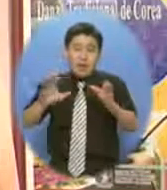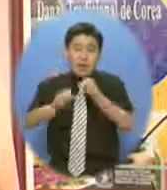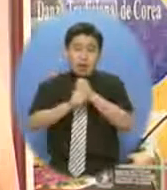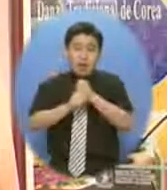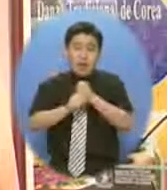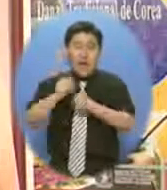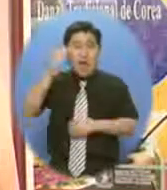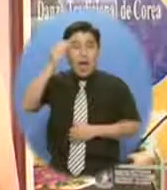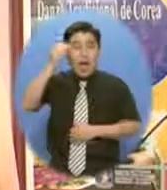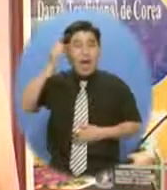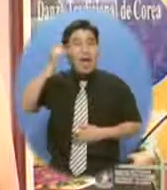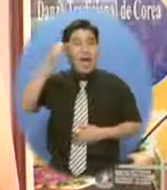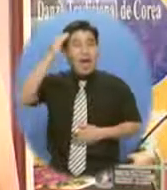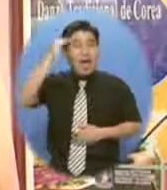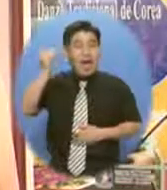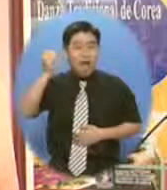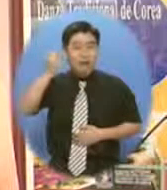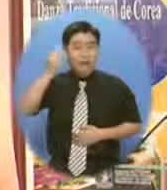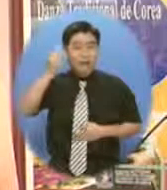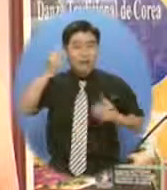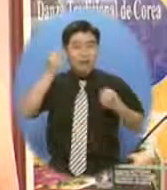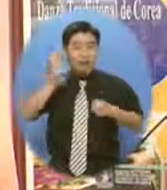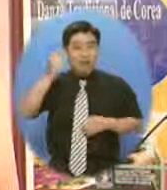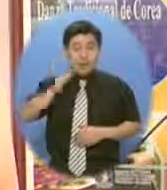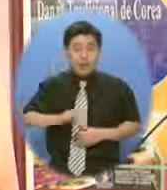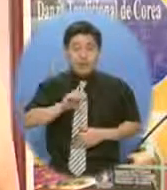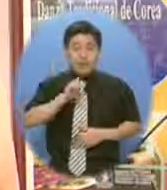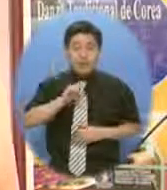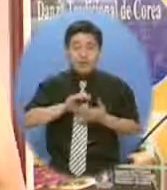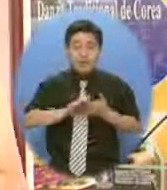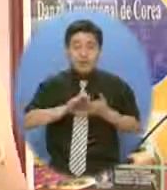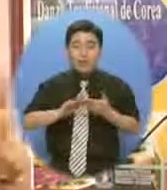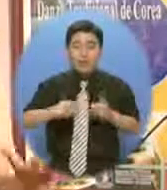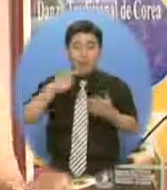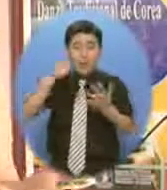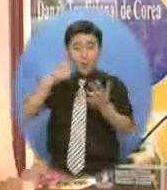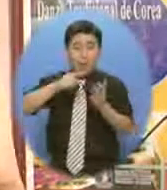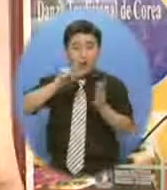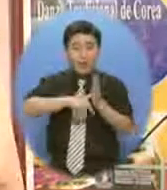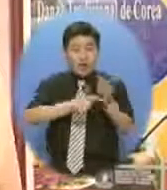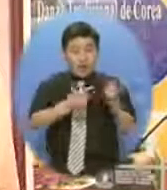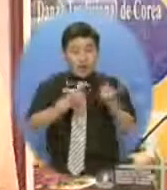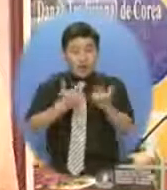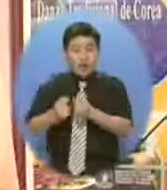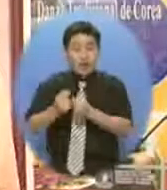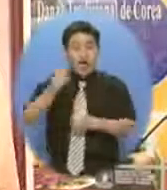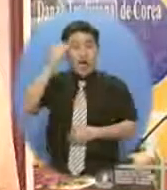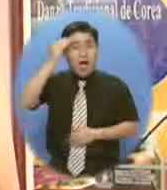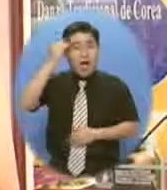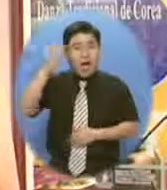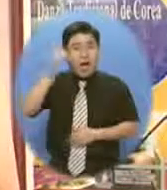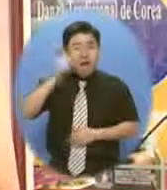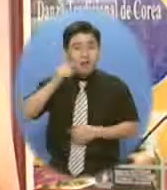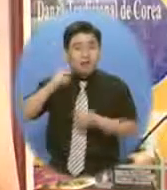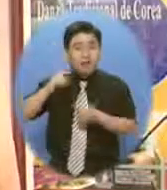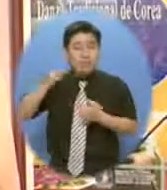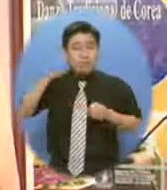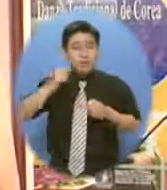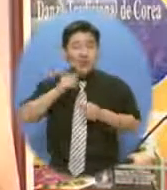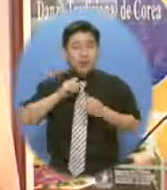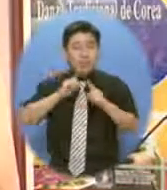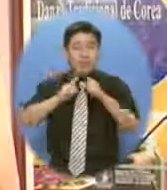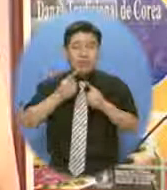우리 춤이라고 매일 쓰고 있습니다. 교육할 때도 마찬가지고 한국 무용이라는 단어보다는